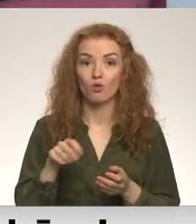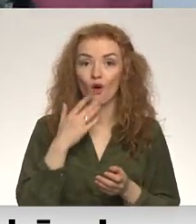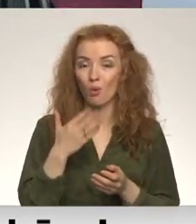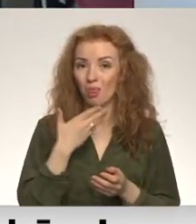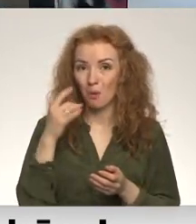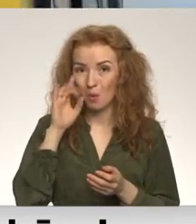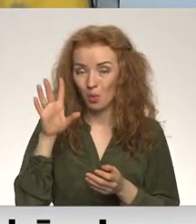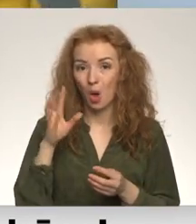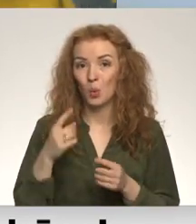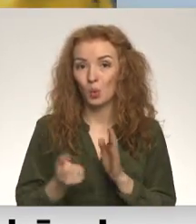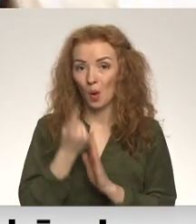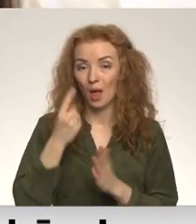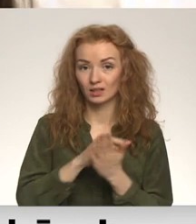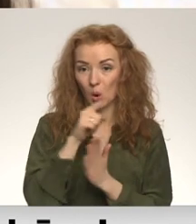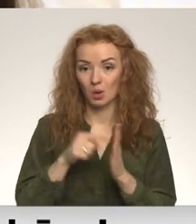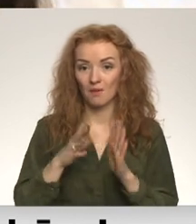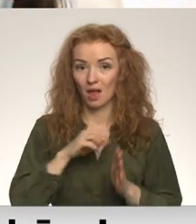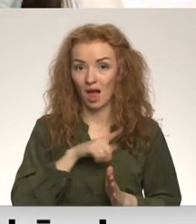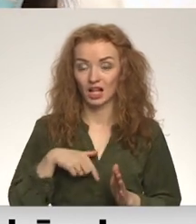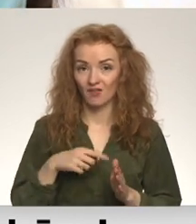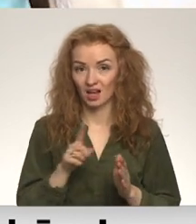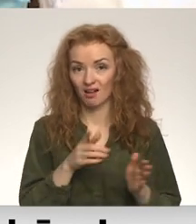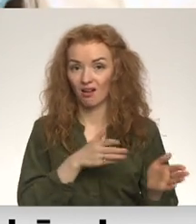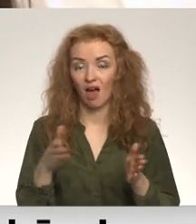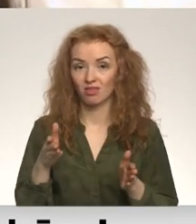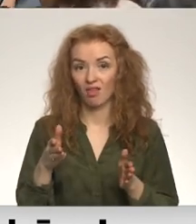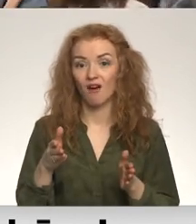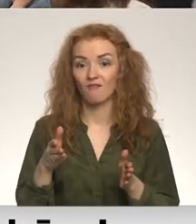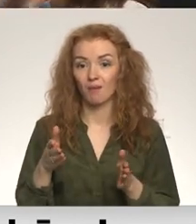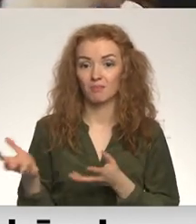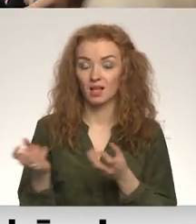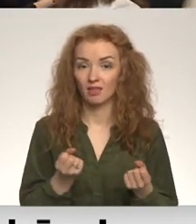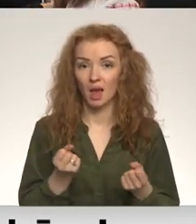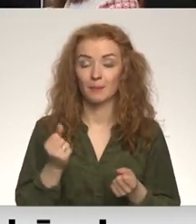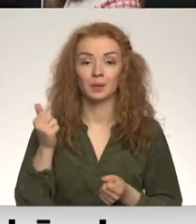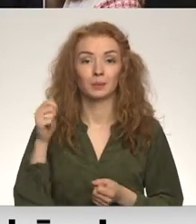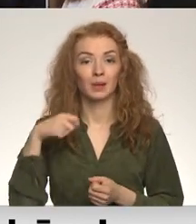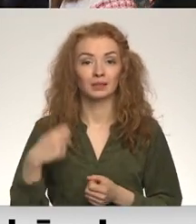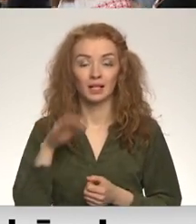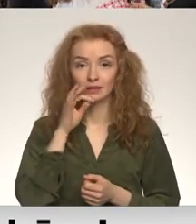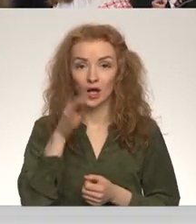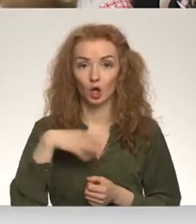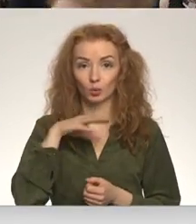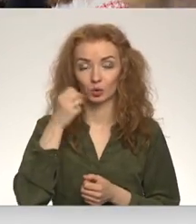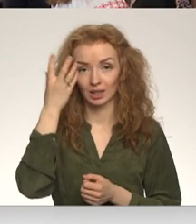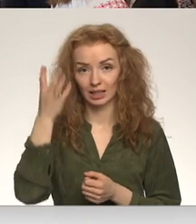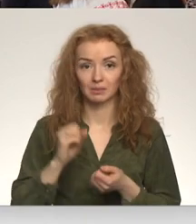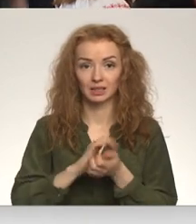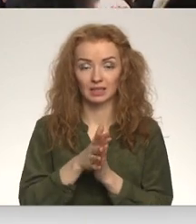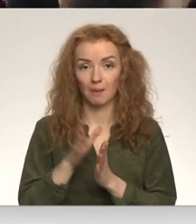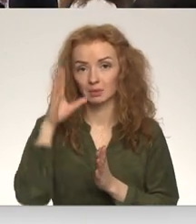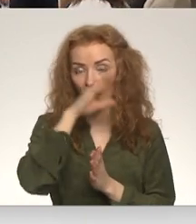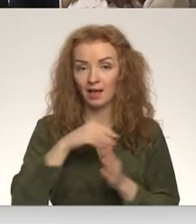Un rodas jautājums, cik gatava ir Latvijas izglītības sistēma. Mūsu izglītības sistēma ir spējīga pielāgoties